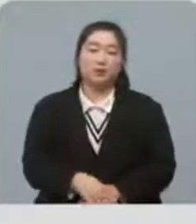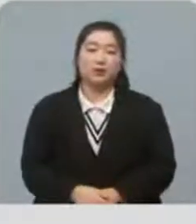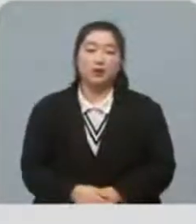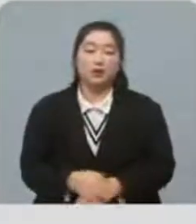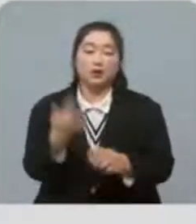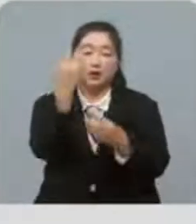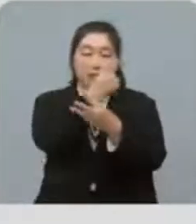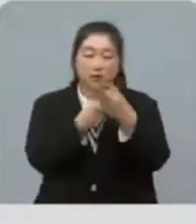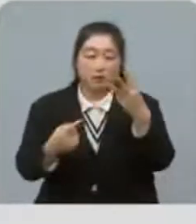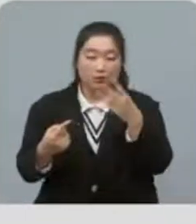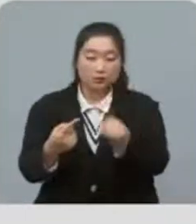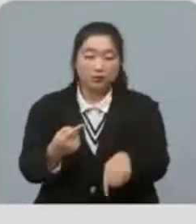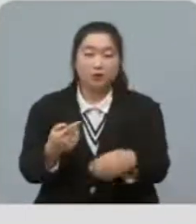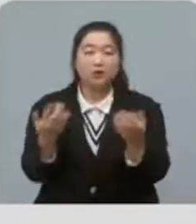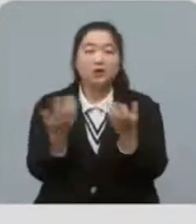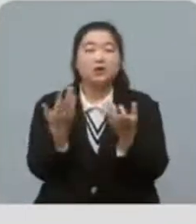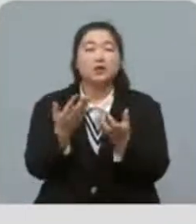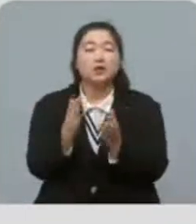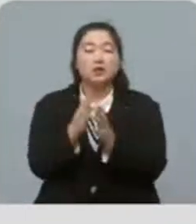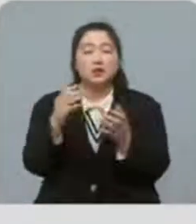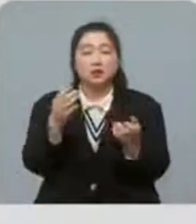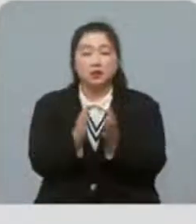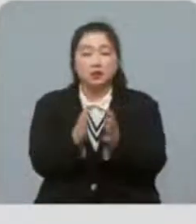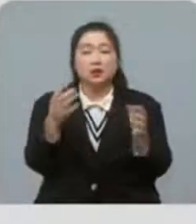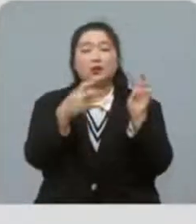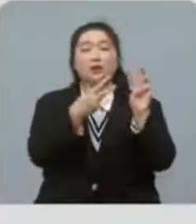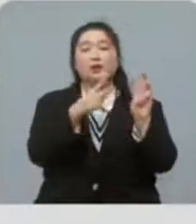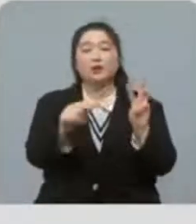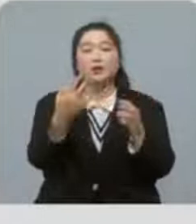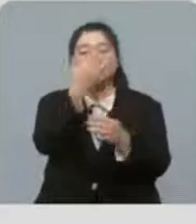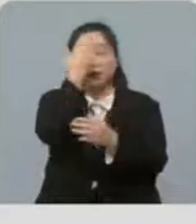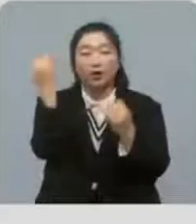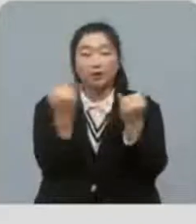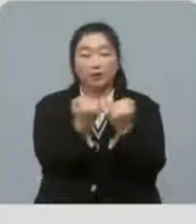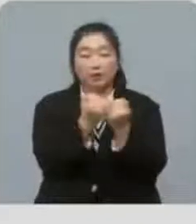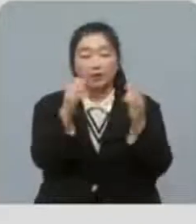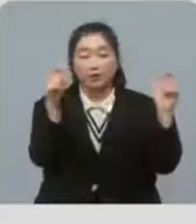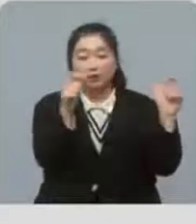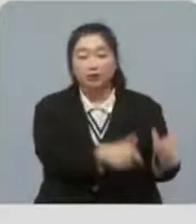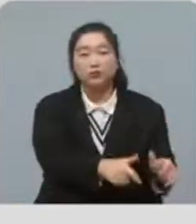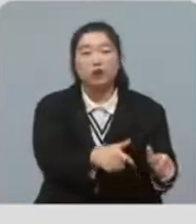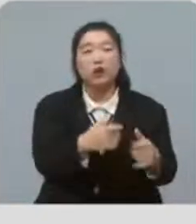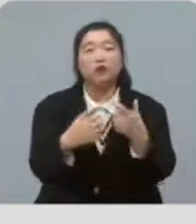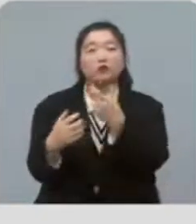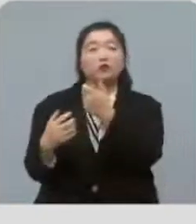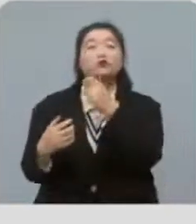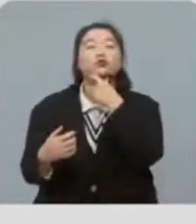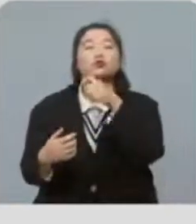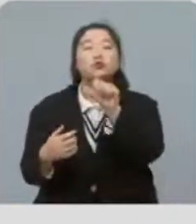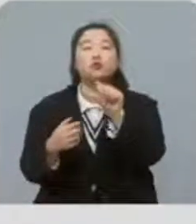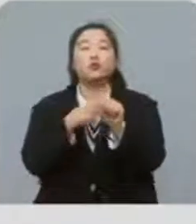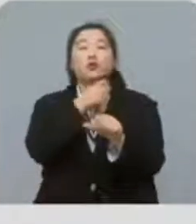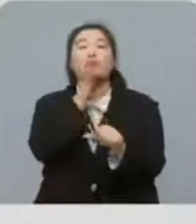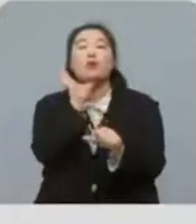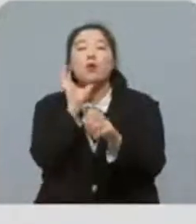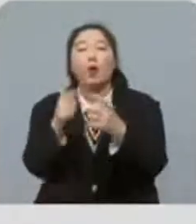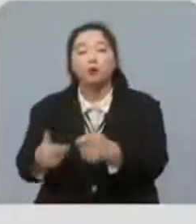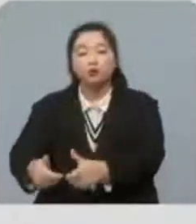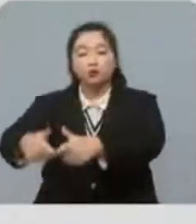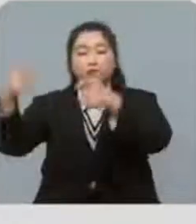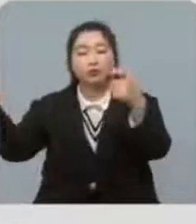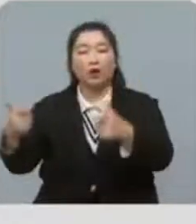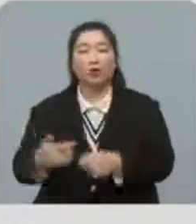직장 생활 등을 본격 호하는 30대 젊은 여성 인구는 급감했지만 60 5세 이상 노령층은 급격히